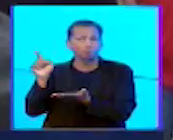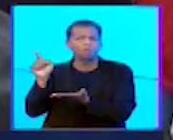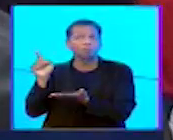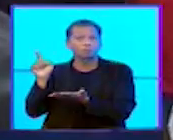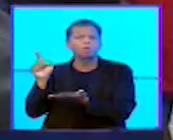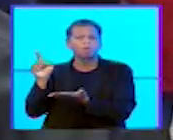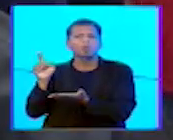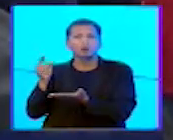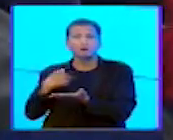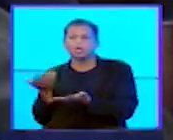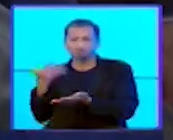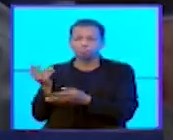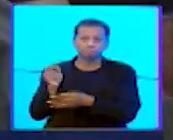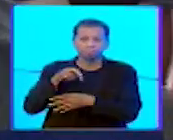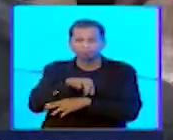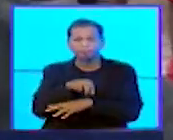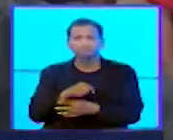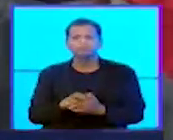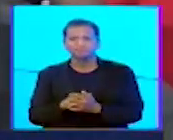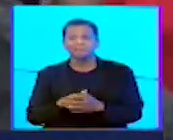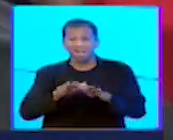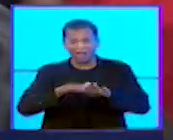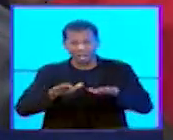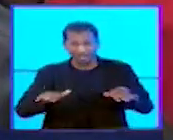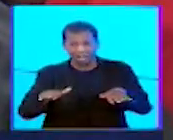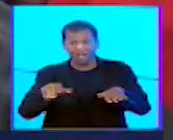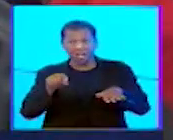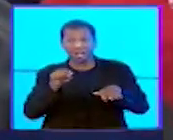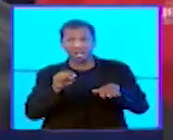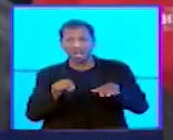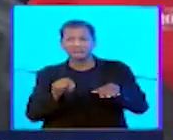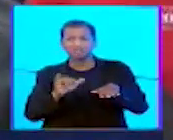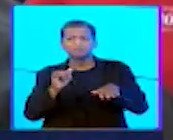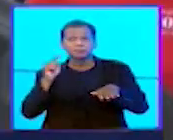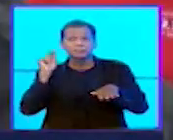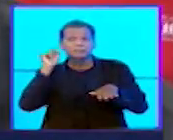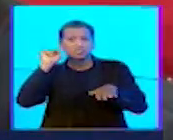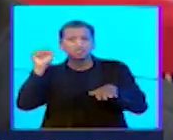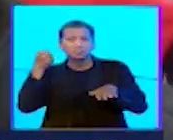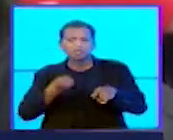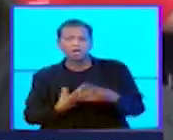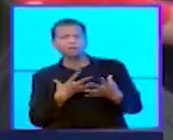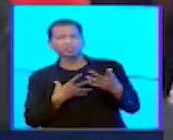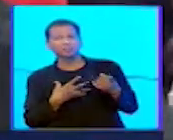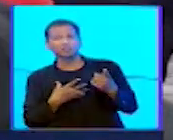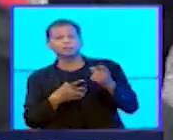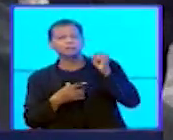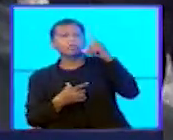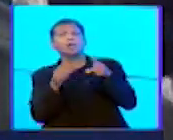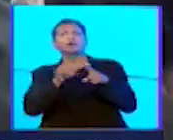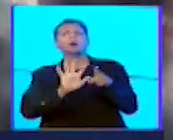langsung apa, anaknya keluar. Jangan sadar istrinya. Pas ini, baru dia sadar, baru